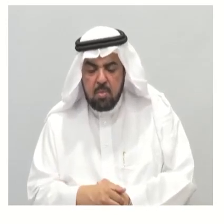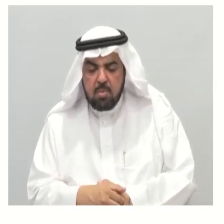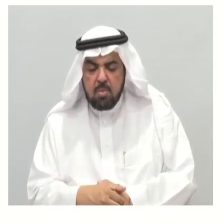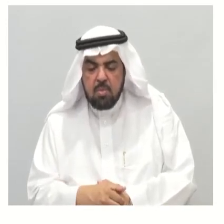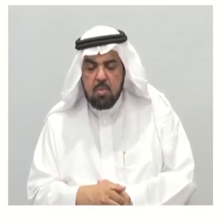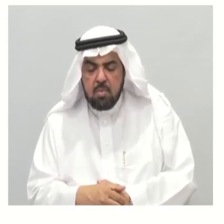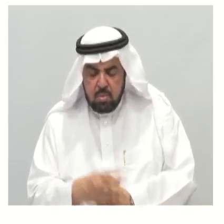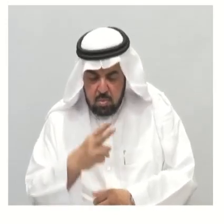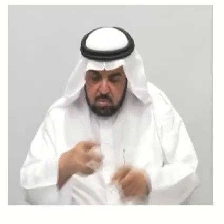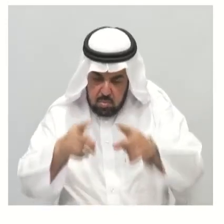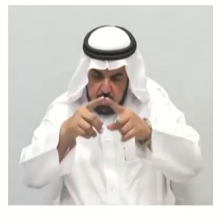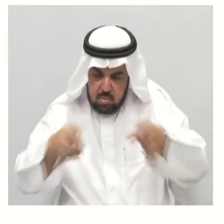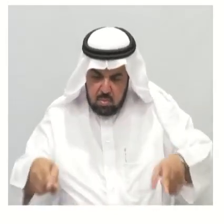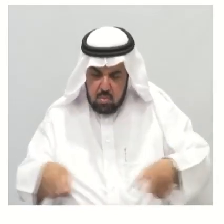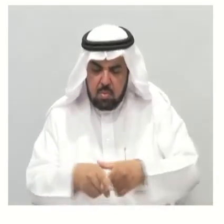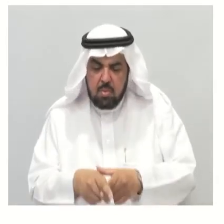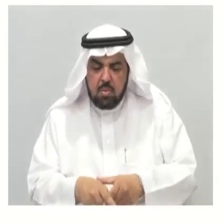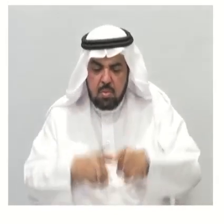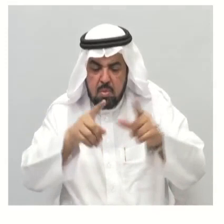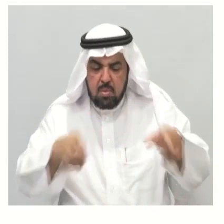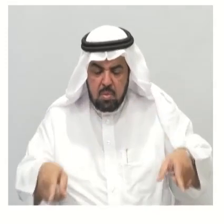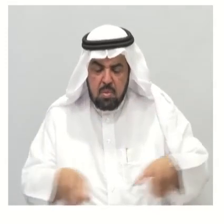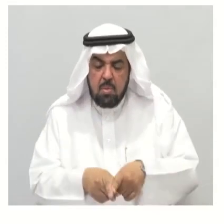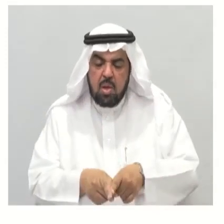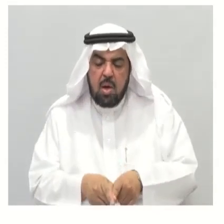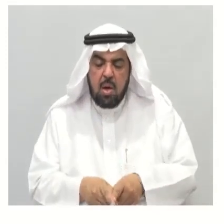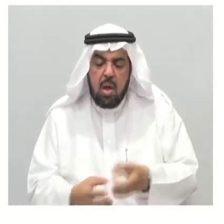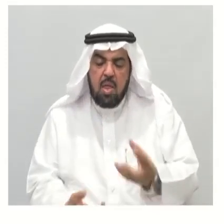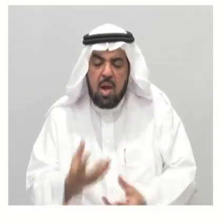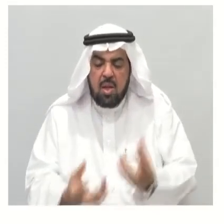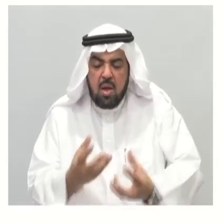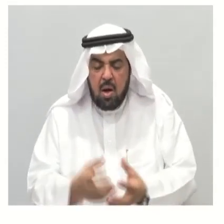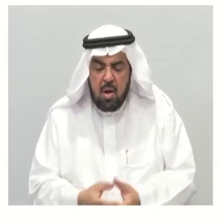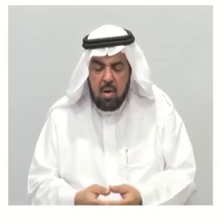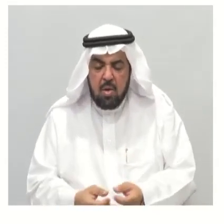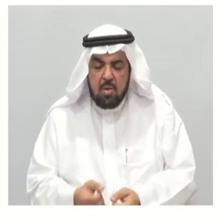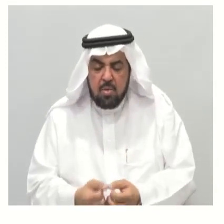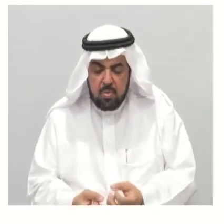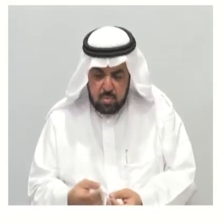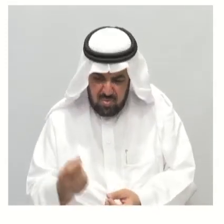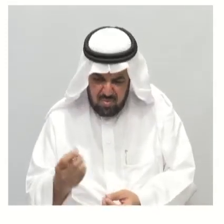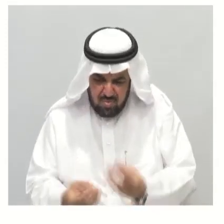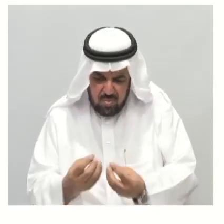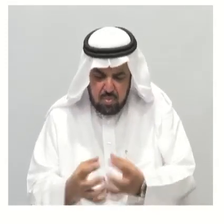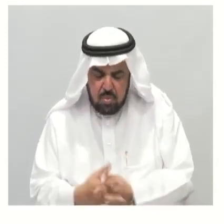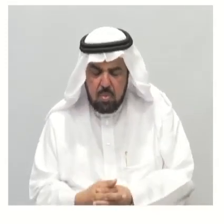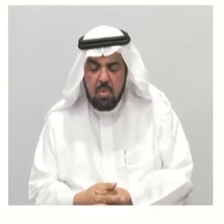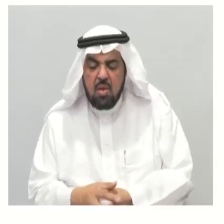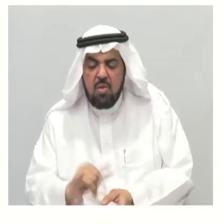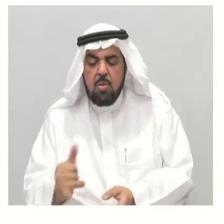لنلاحظ هذا المثلث، إنه مثلث الاحتراق. كيف يتم الاحتراق؟ لابد أن يكون هناك مادة